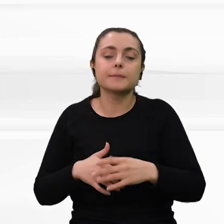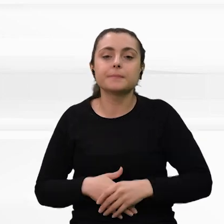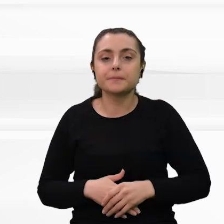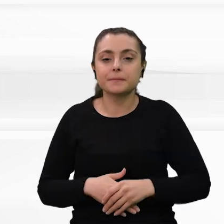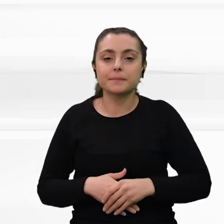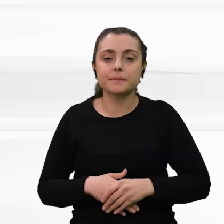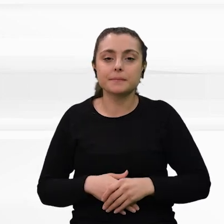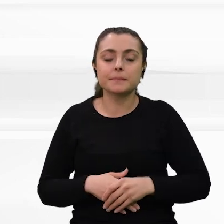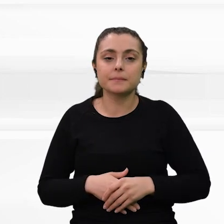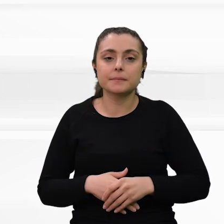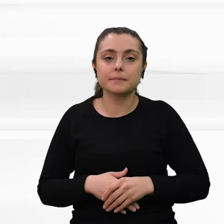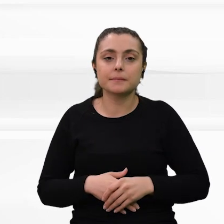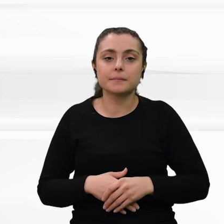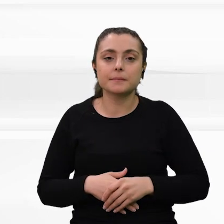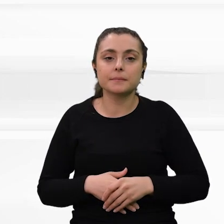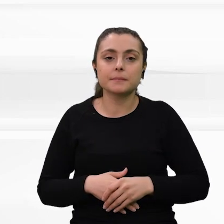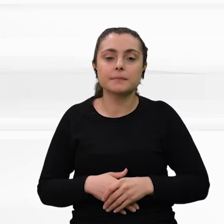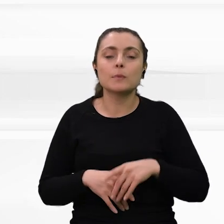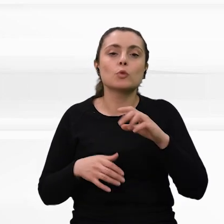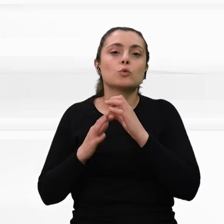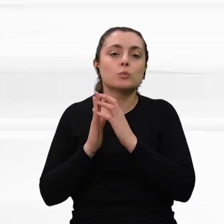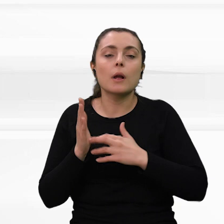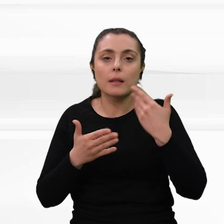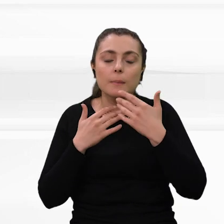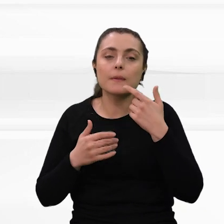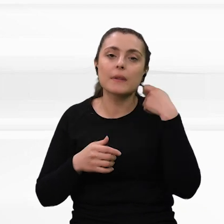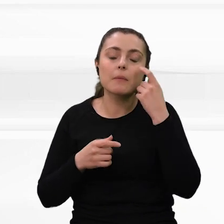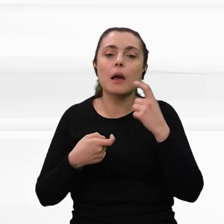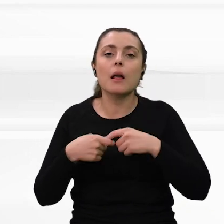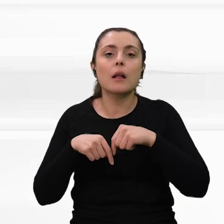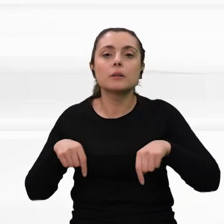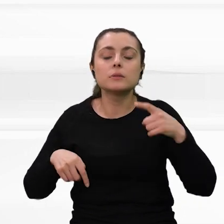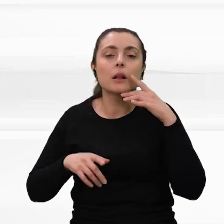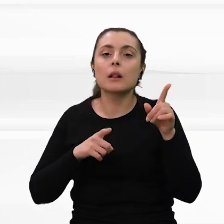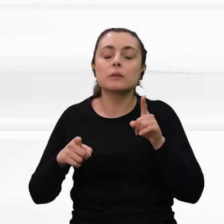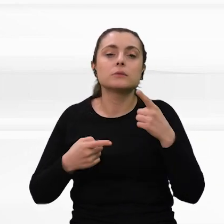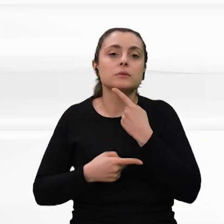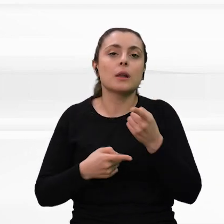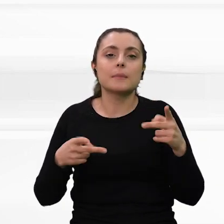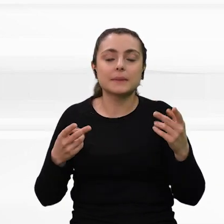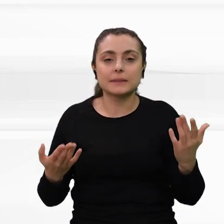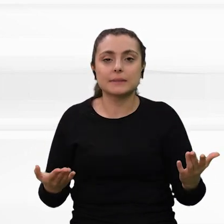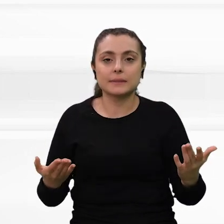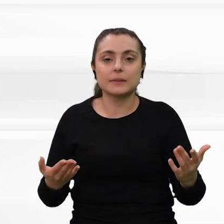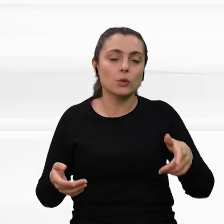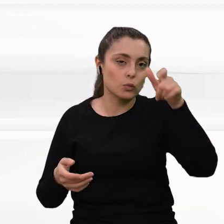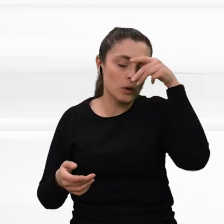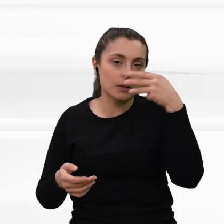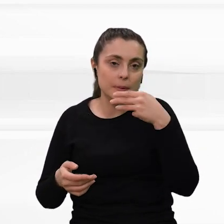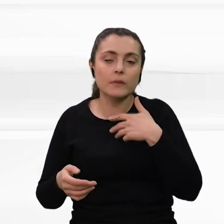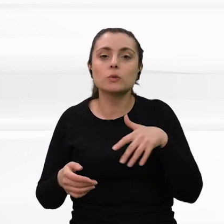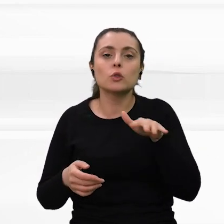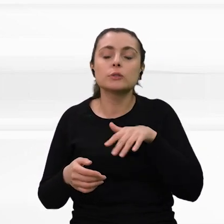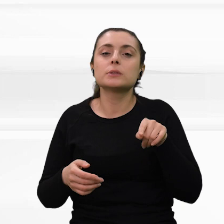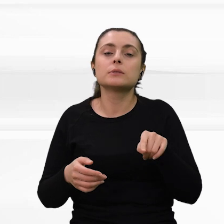seçeneği iyi bu parçada sözü edilen film ile ilgili aşağıdakilerden hangisi söylenebilir Türk